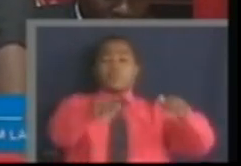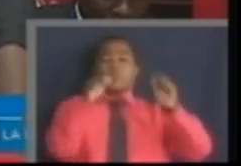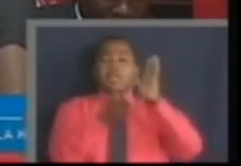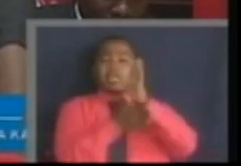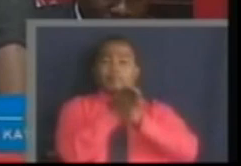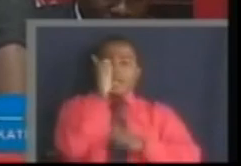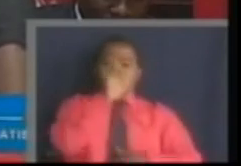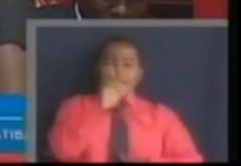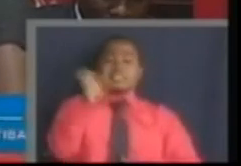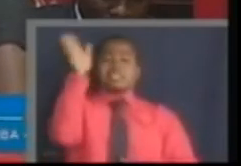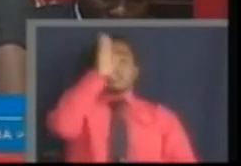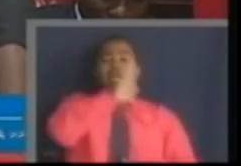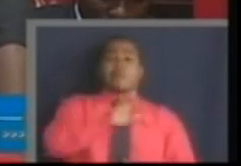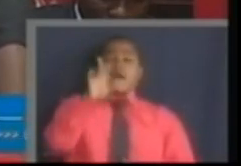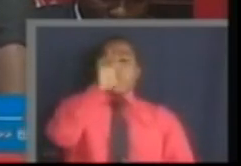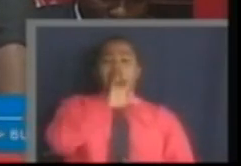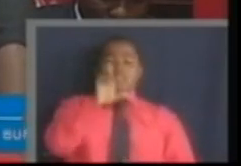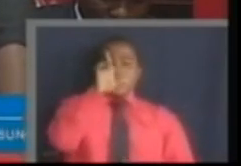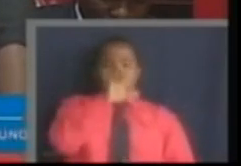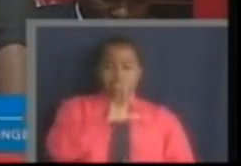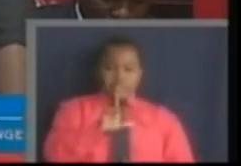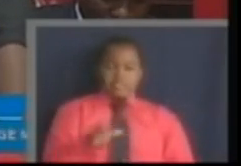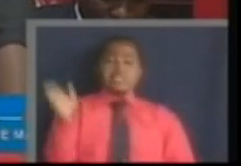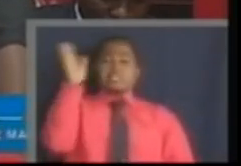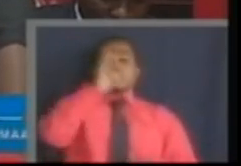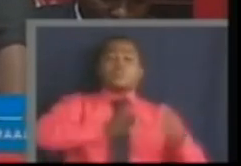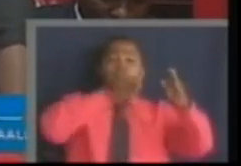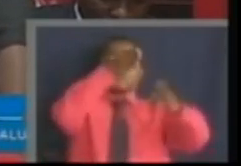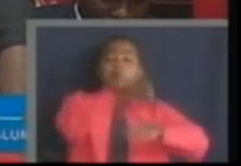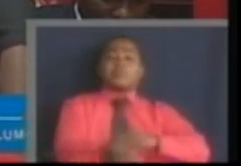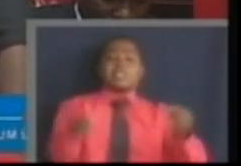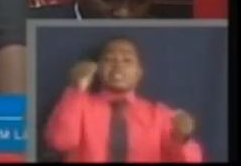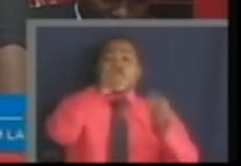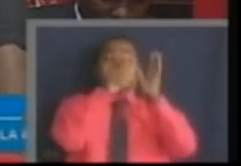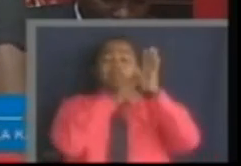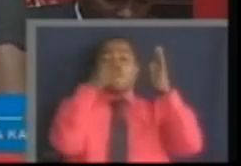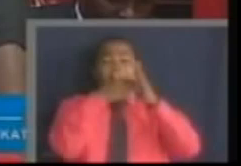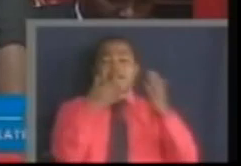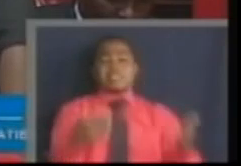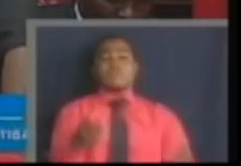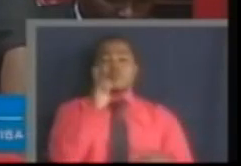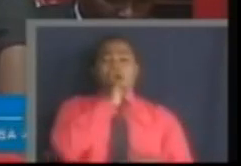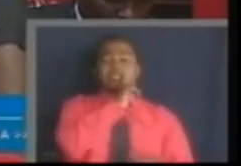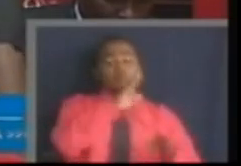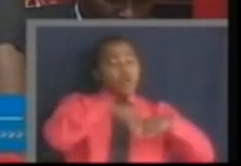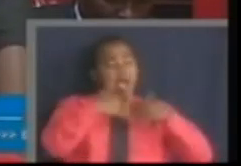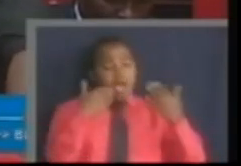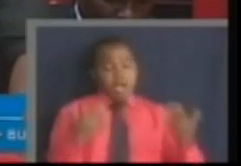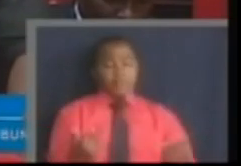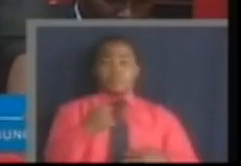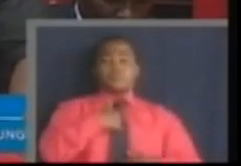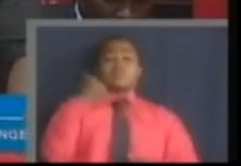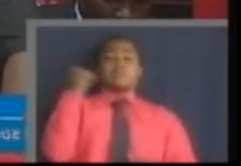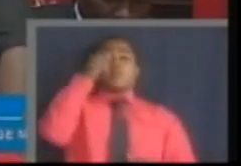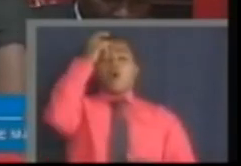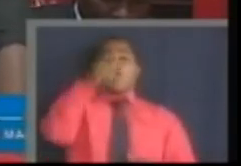na linaisha lini. Siku zimepita zaidi ya 7, kiti hakijanipa majibu. Na niliambiwa kwamba wanasheria